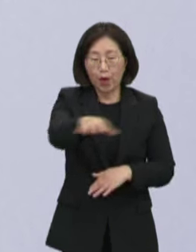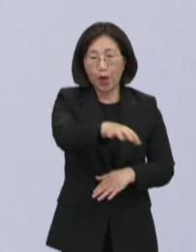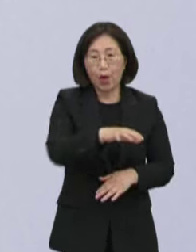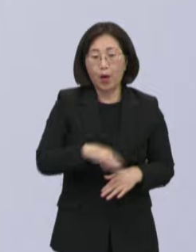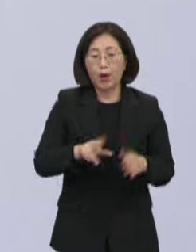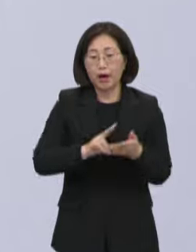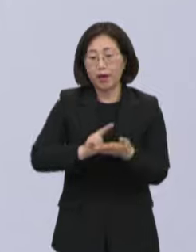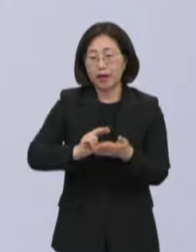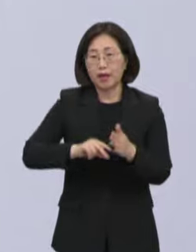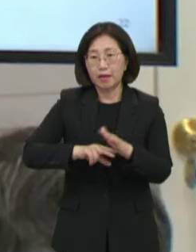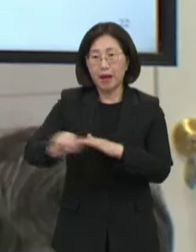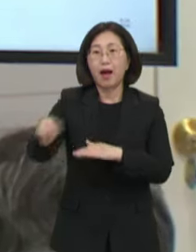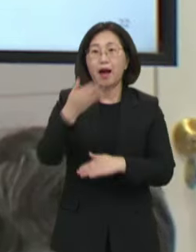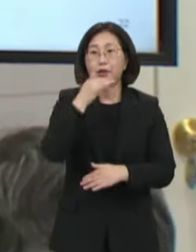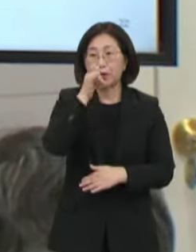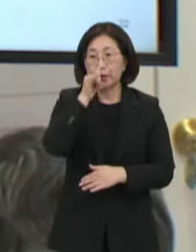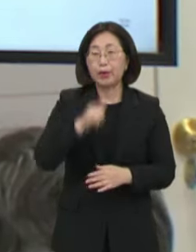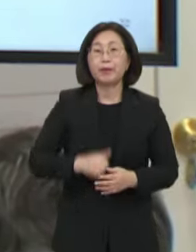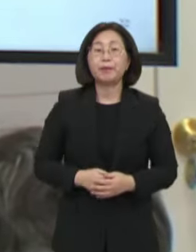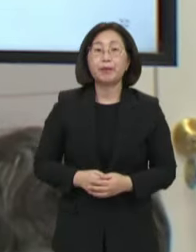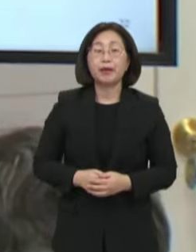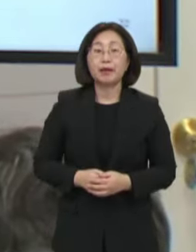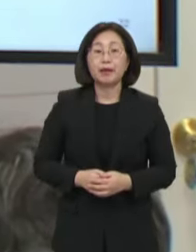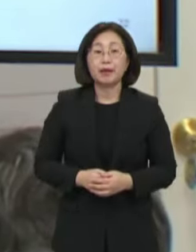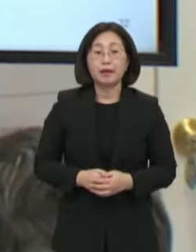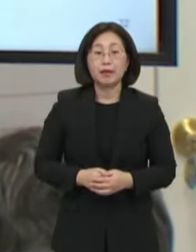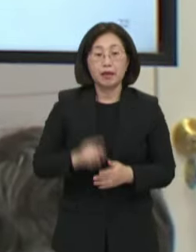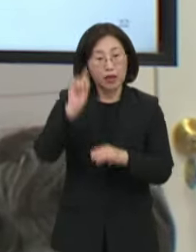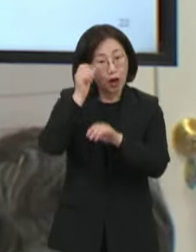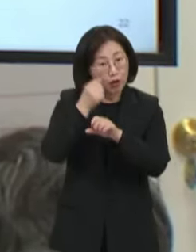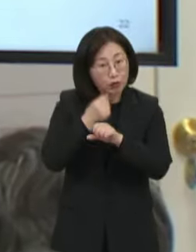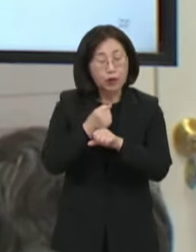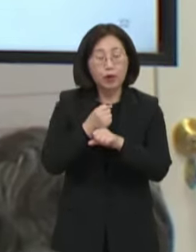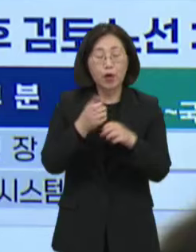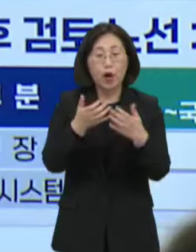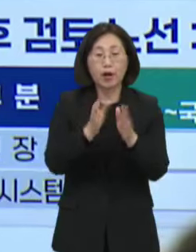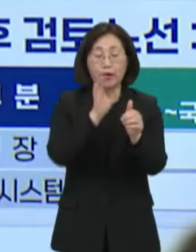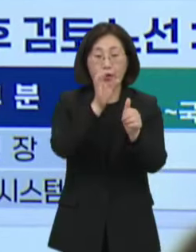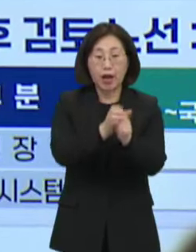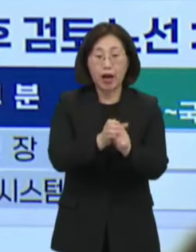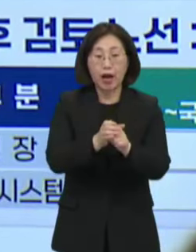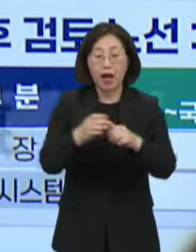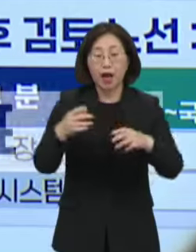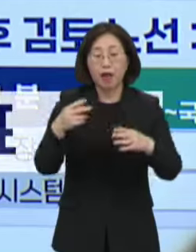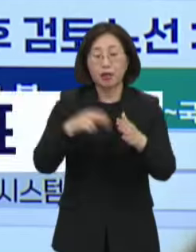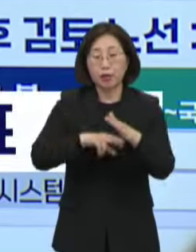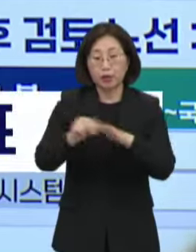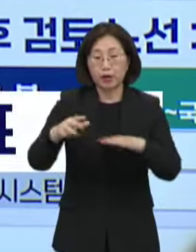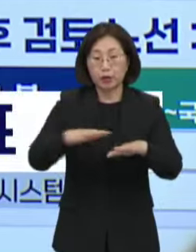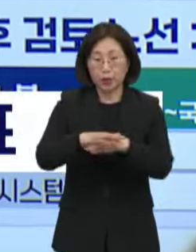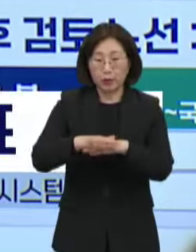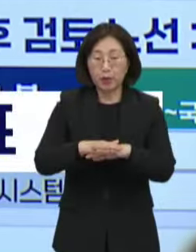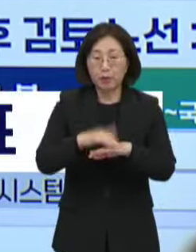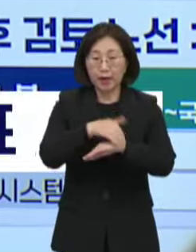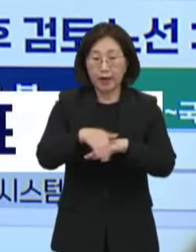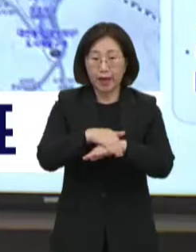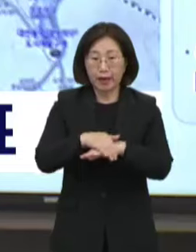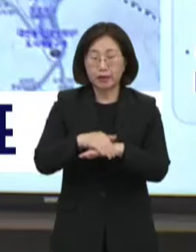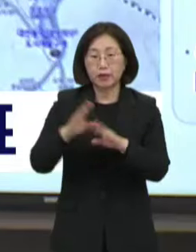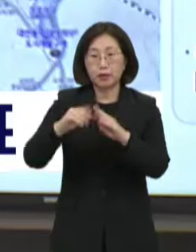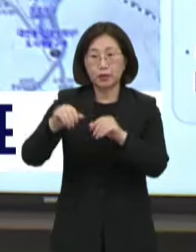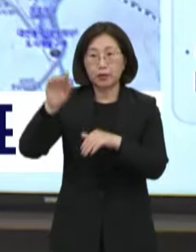수 있게끔 그렇게 대전시가 교통연구원의 의뢰에 수립한 도시철도망 계획은 올해 국토교통부와